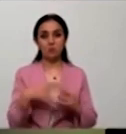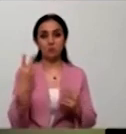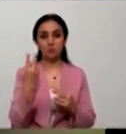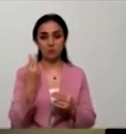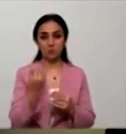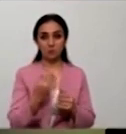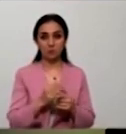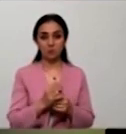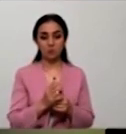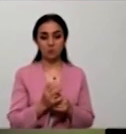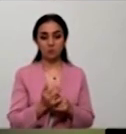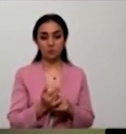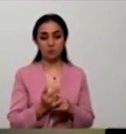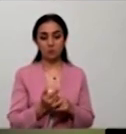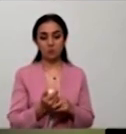ikkinchisi,